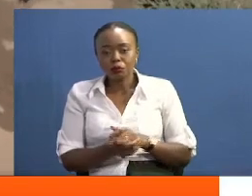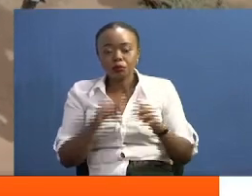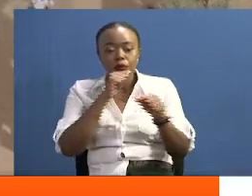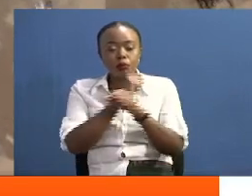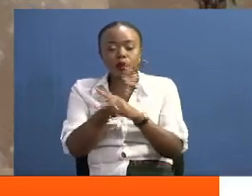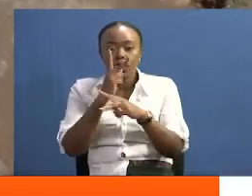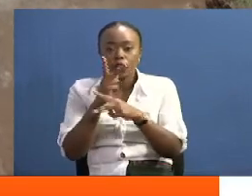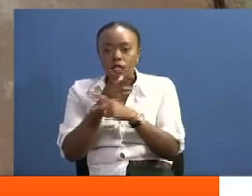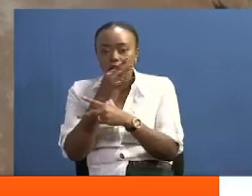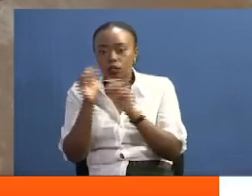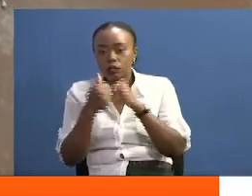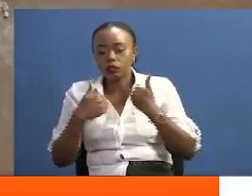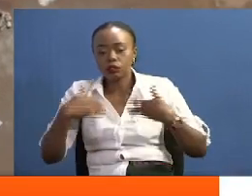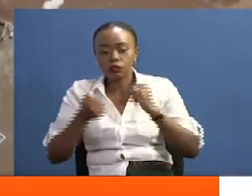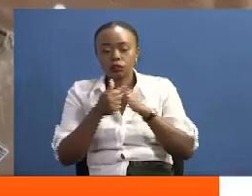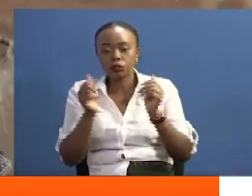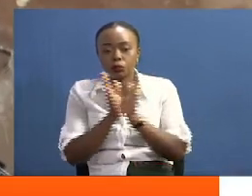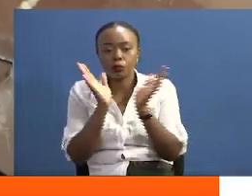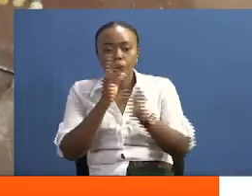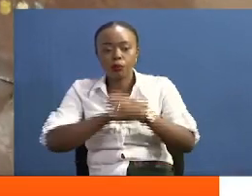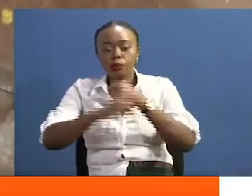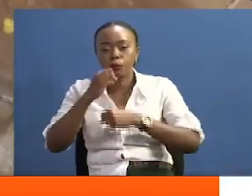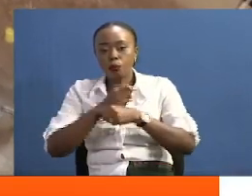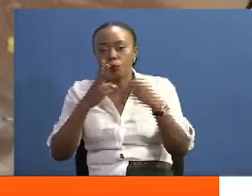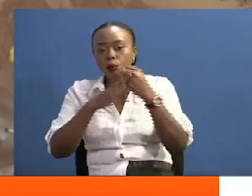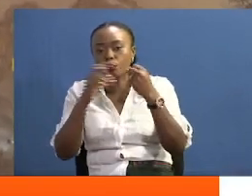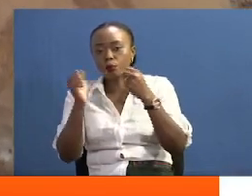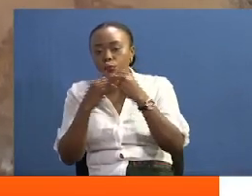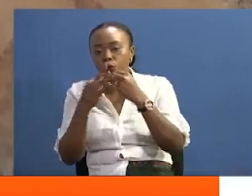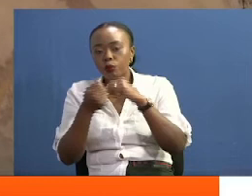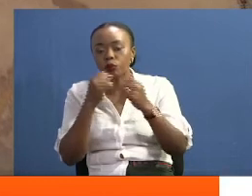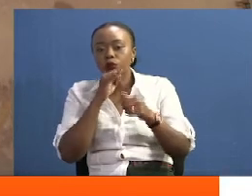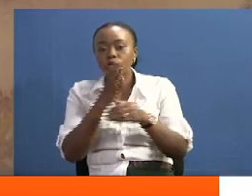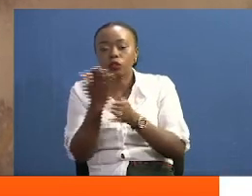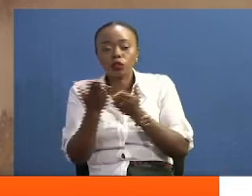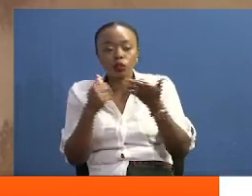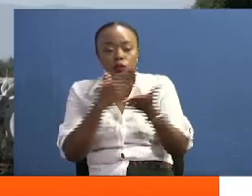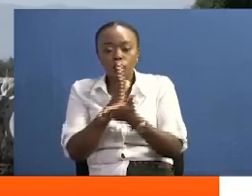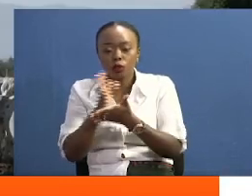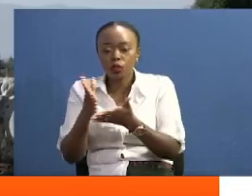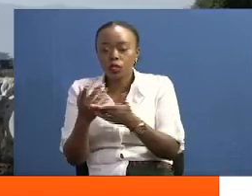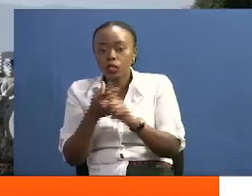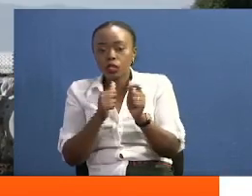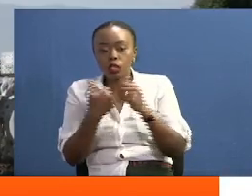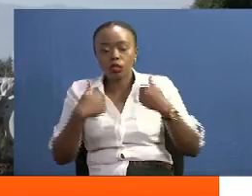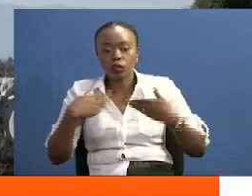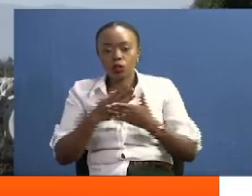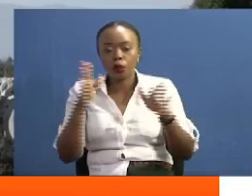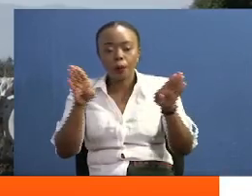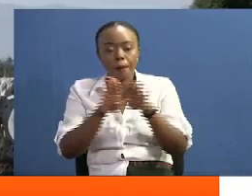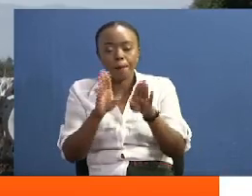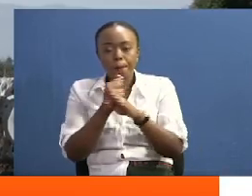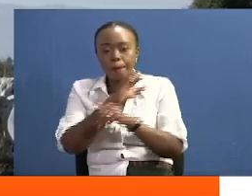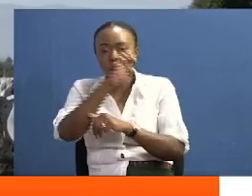Hifadhi ya jamii ya Ruko iliyofunguliwa mwaka 2008 ipo katikati ya bonde la Ufa kwenye mwambao